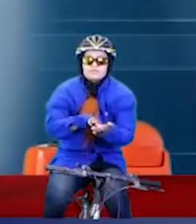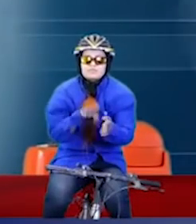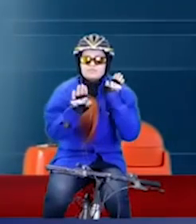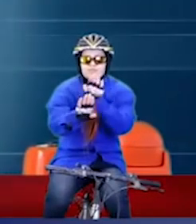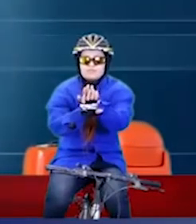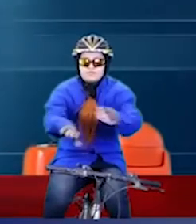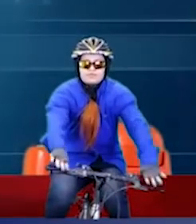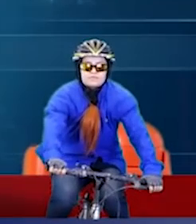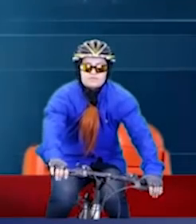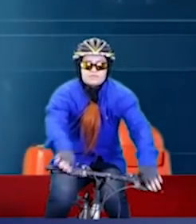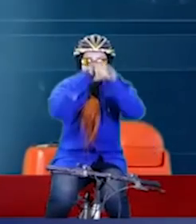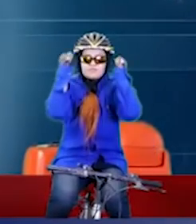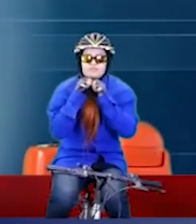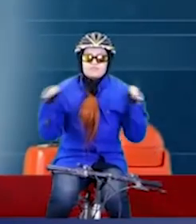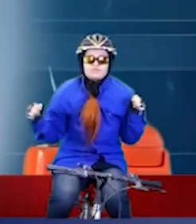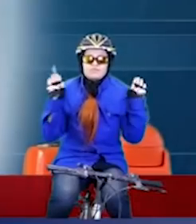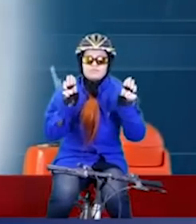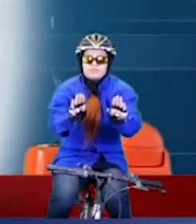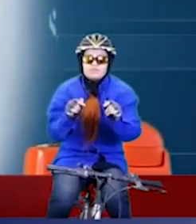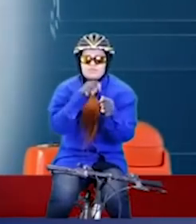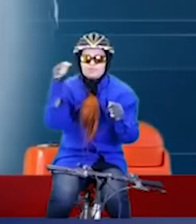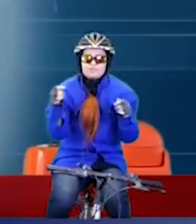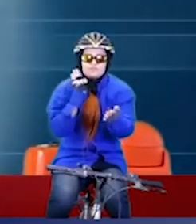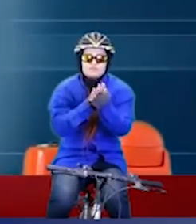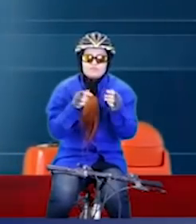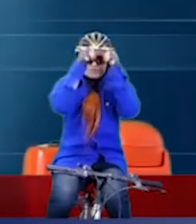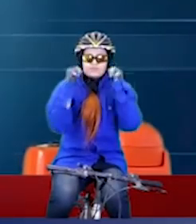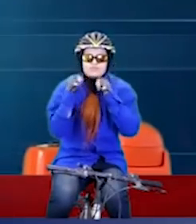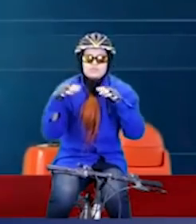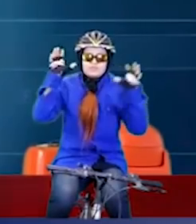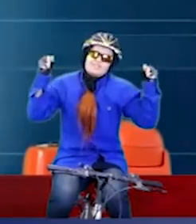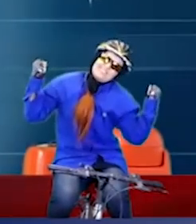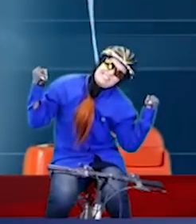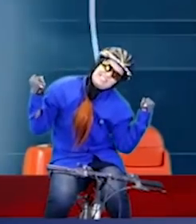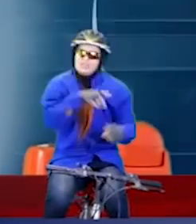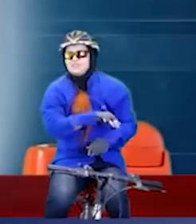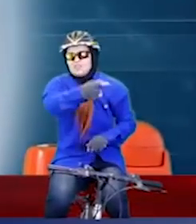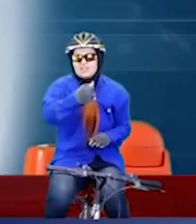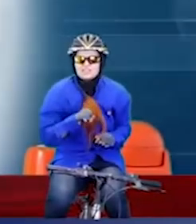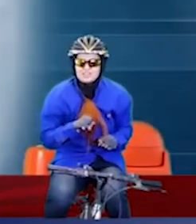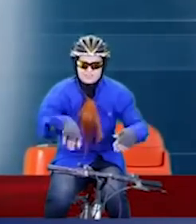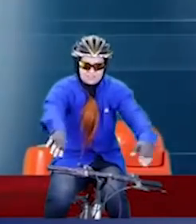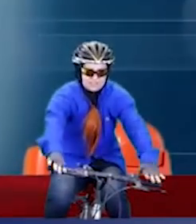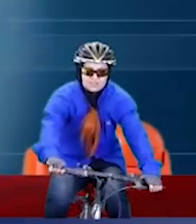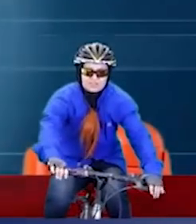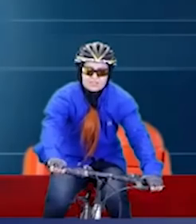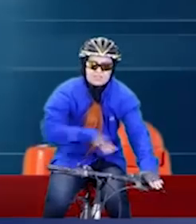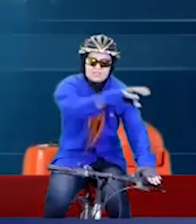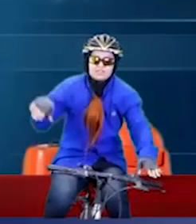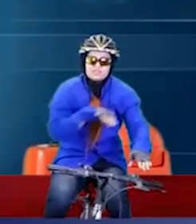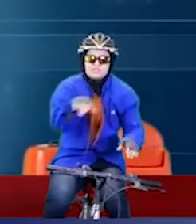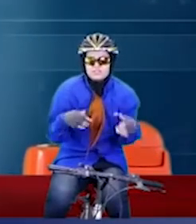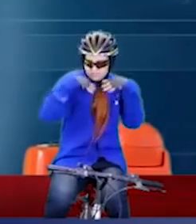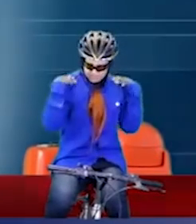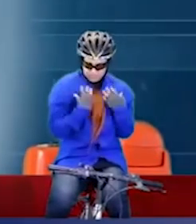در پی ممنوعیت دوچرخ سواری بانوان، ستاد مبارزه با ضعیفه های کشور گفت محبش پریبش غلط کرد، تو شهر با چرخ